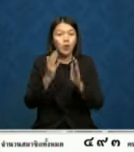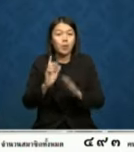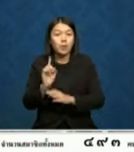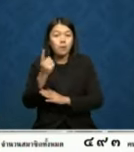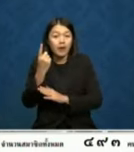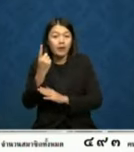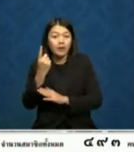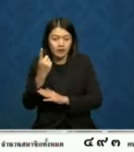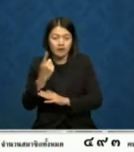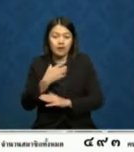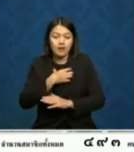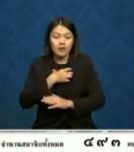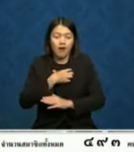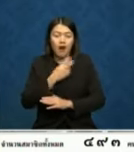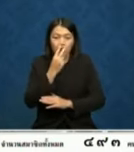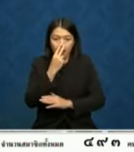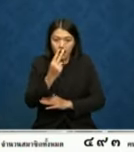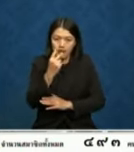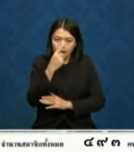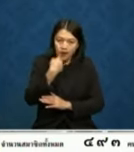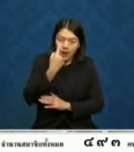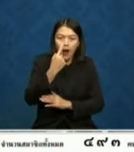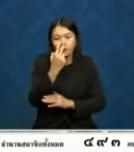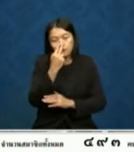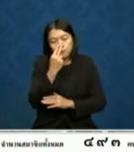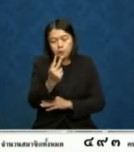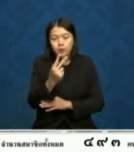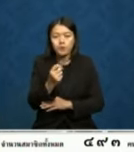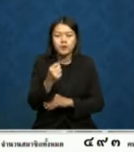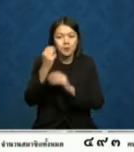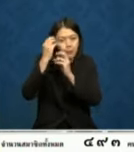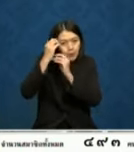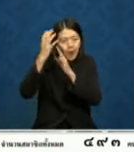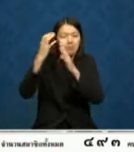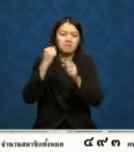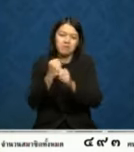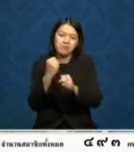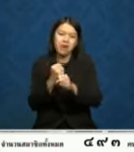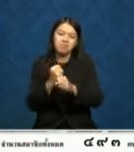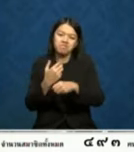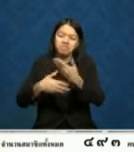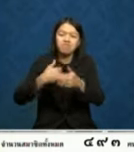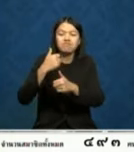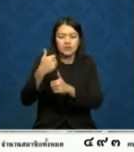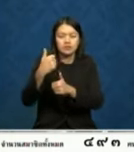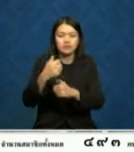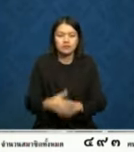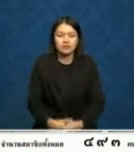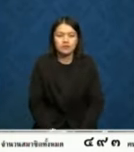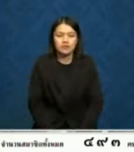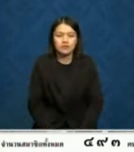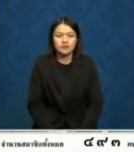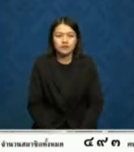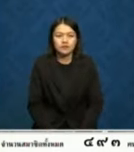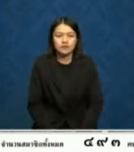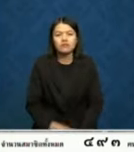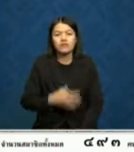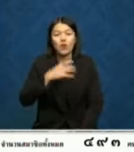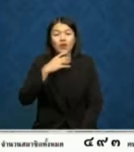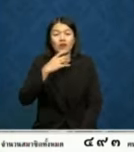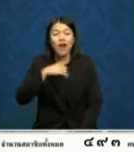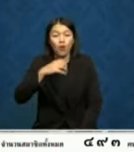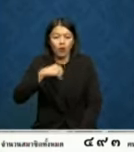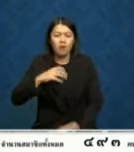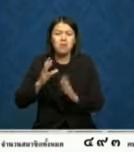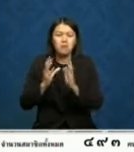เข้ามาก็อยากจะเห็นหน้าตาเห็นภาพที่มันมีวิวัฒนาการมากกว่านี้คนเก่าเนี่ย